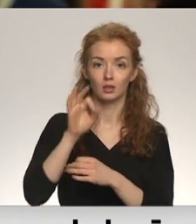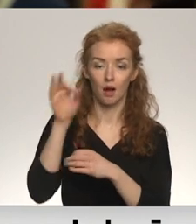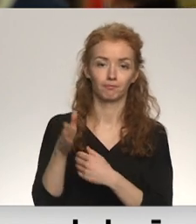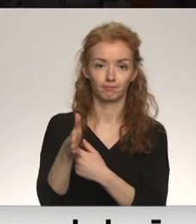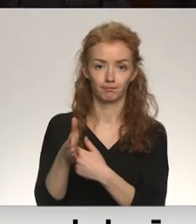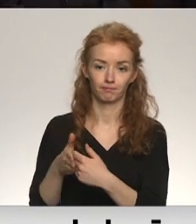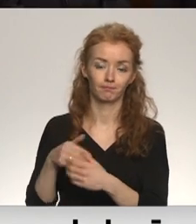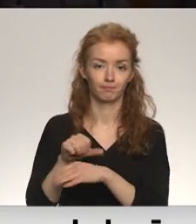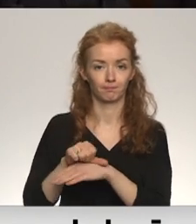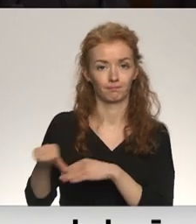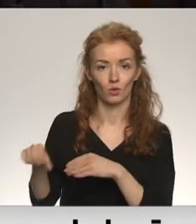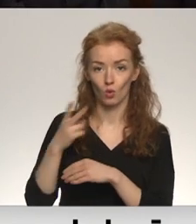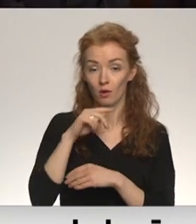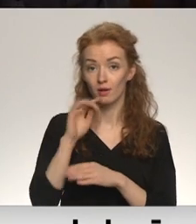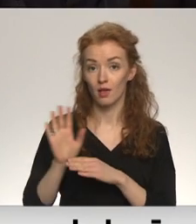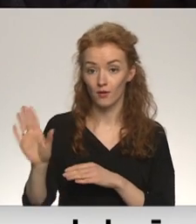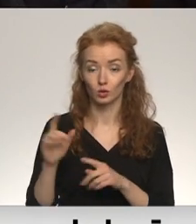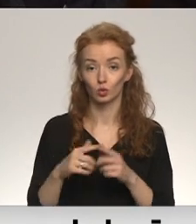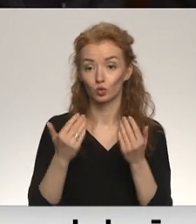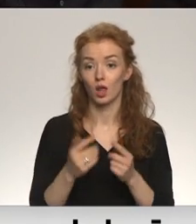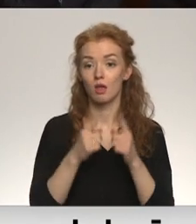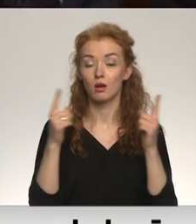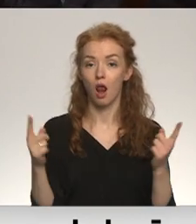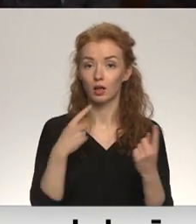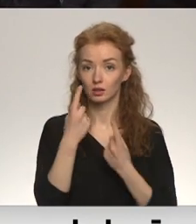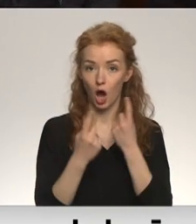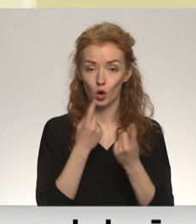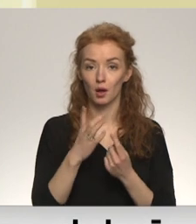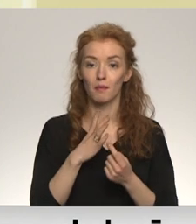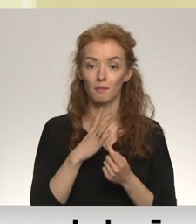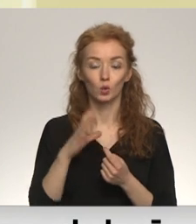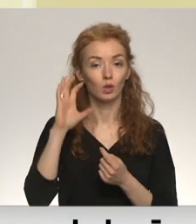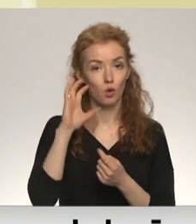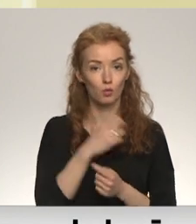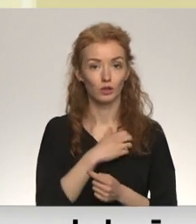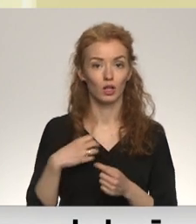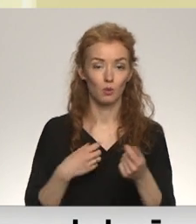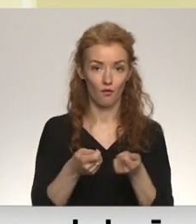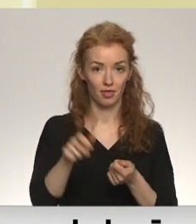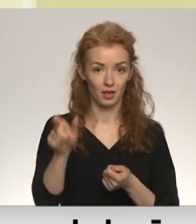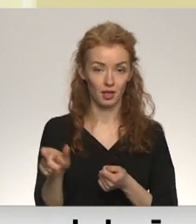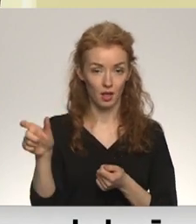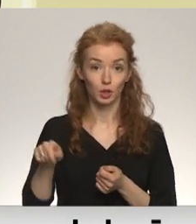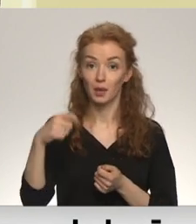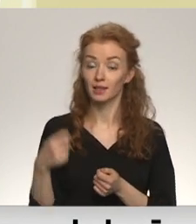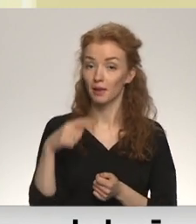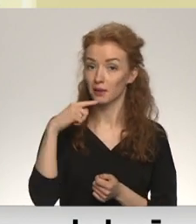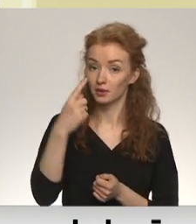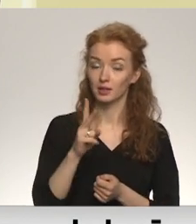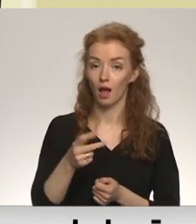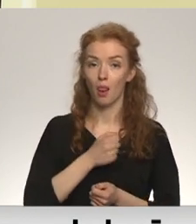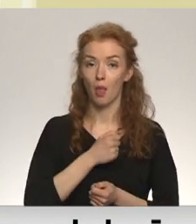ar Krieviju. Garākā saruna šodien veidojās uzklausot pašvaldību vadītājus. Prezidents netieši uzsvēra, ka